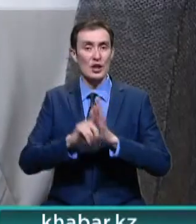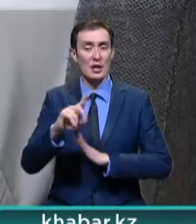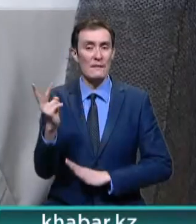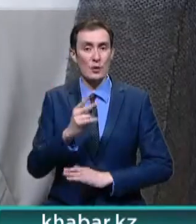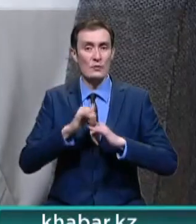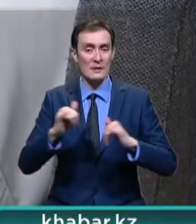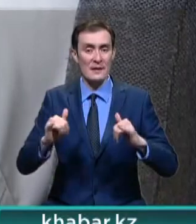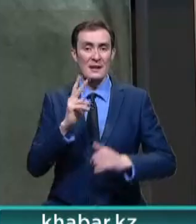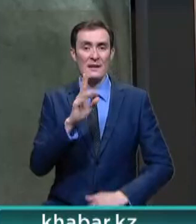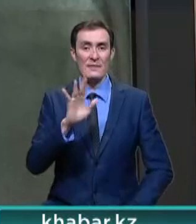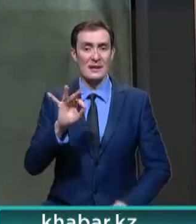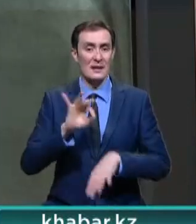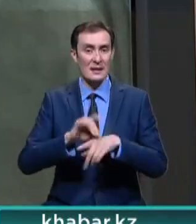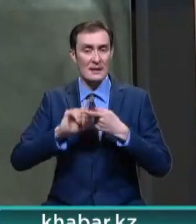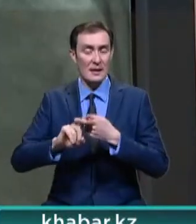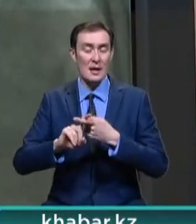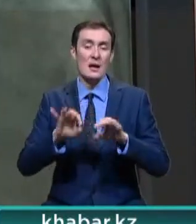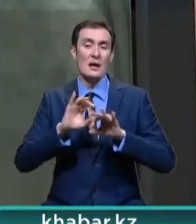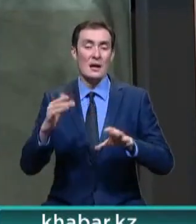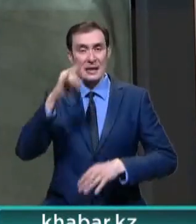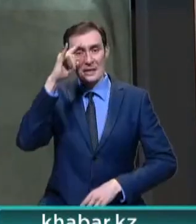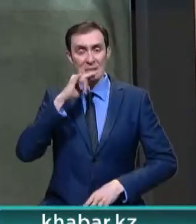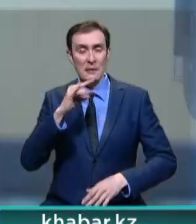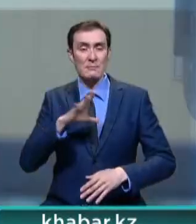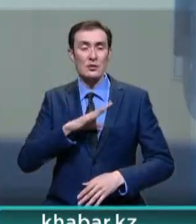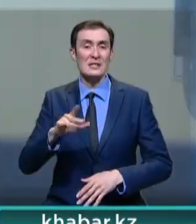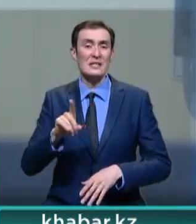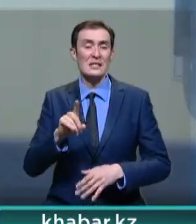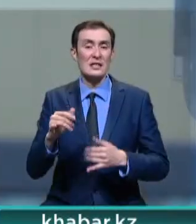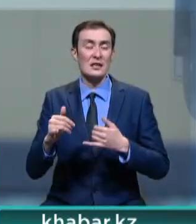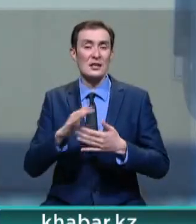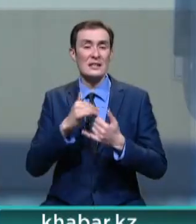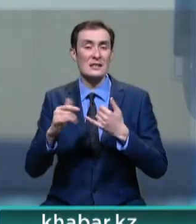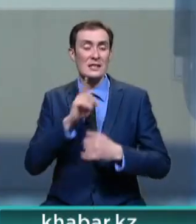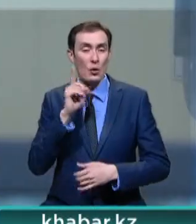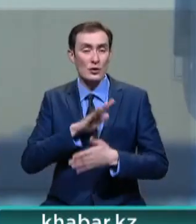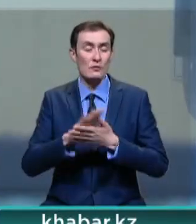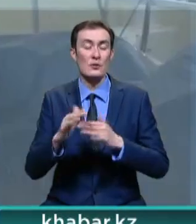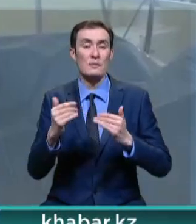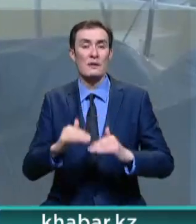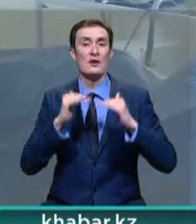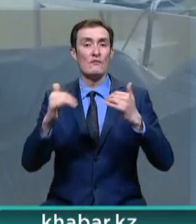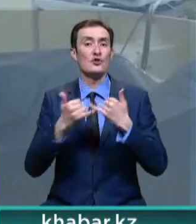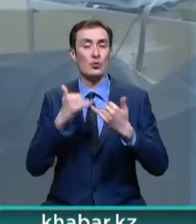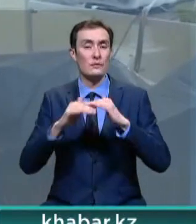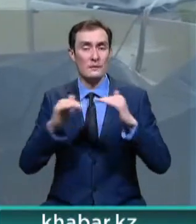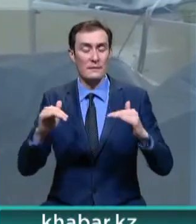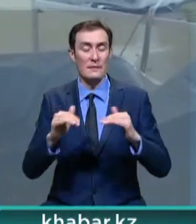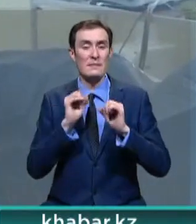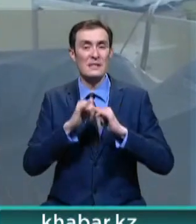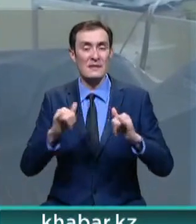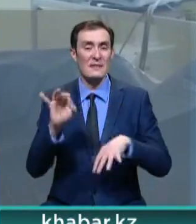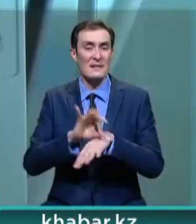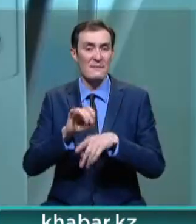второй волны COVID-19. По его словам, Казахстан перешел из зеленой в желтую зону по темпам распространения инфекции. За